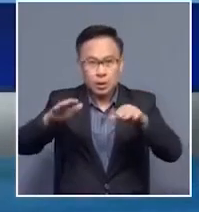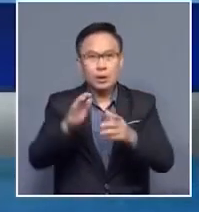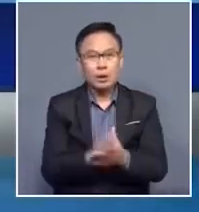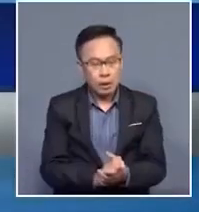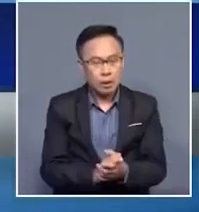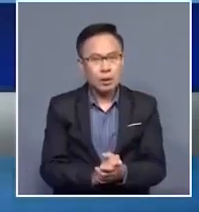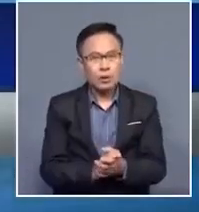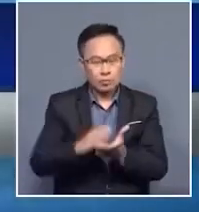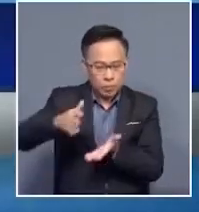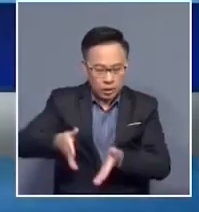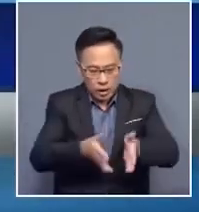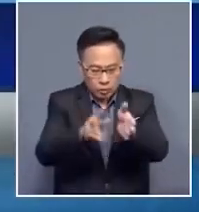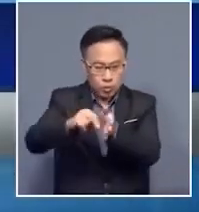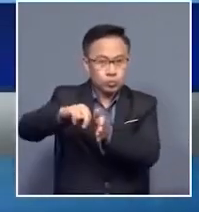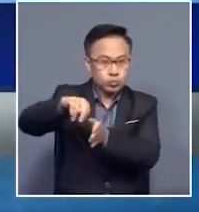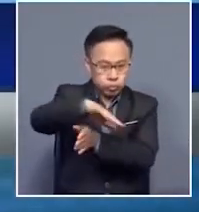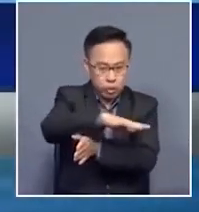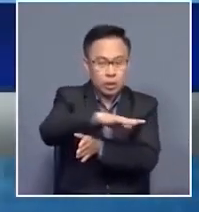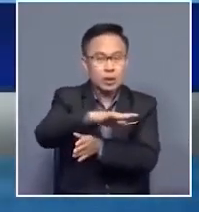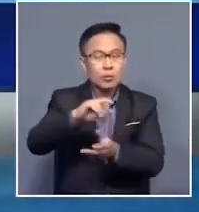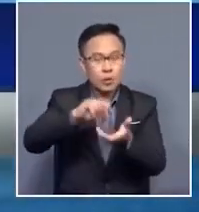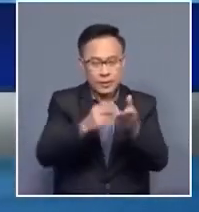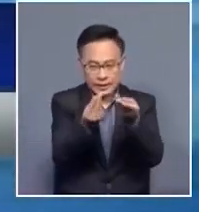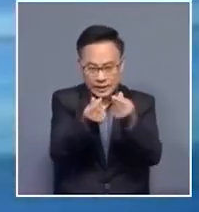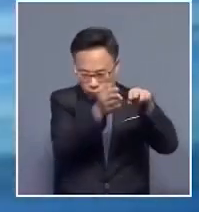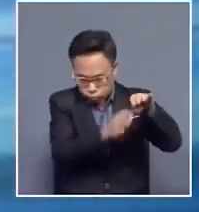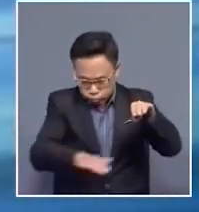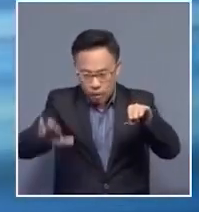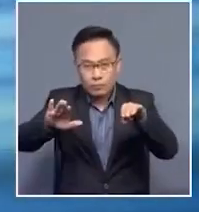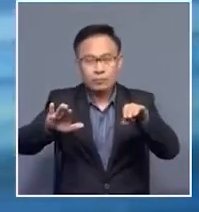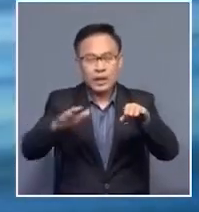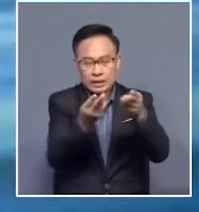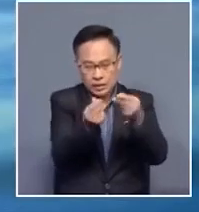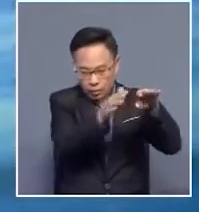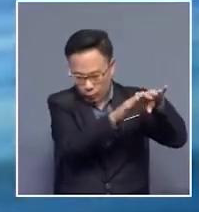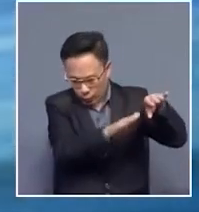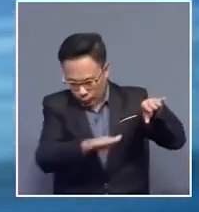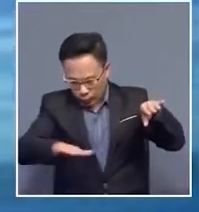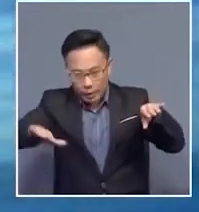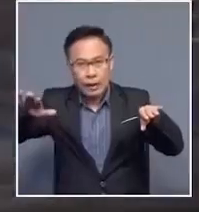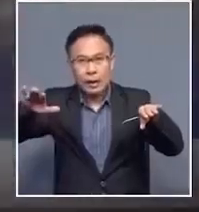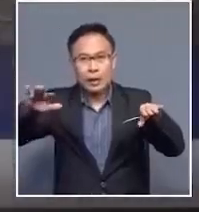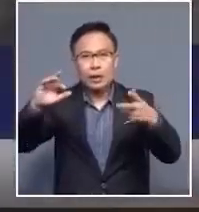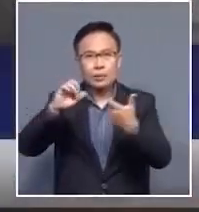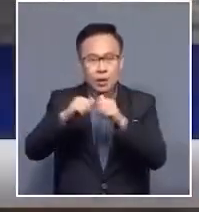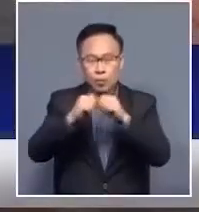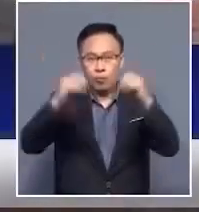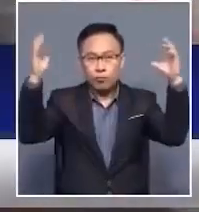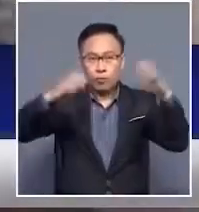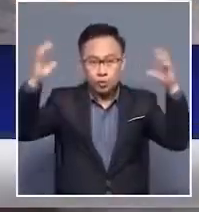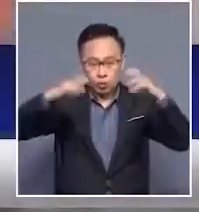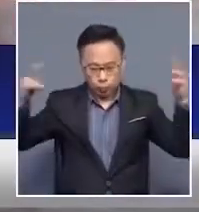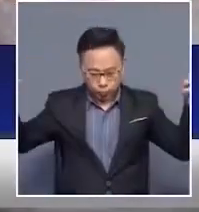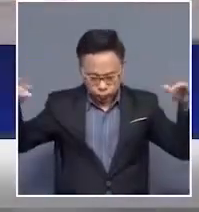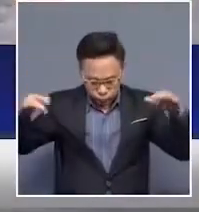เนี่ยนะครับเป็นจำนวนมากนะครับเพราะนั้นถ้าเกิดในกรณีเกิดปัญหาฝนตกขึ้นมาแล้วเนี่ยถ้ามีปริมาณมากๆอย่างเช่นอาจจะ